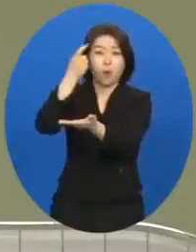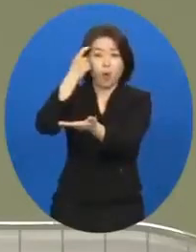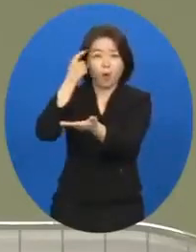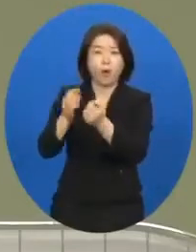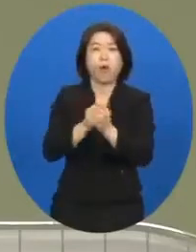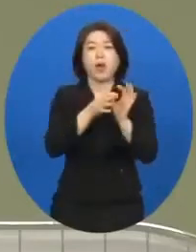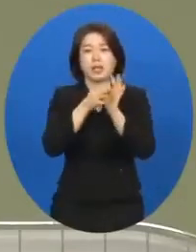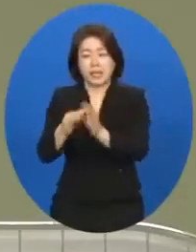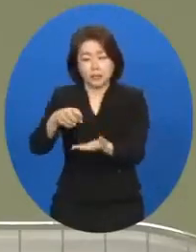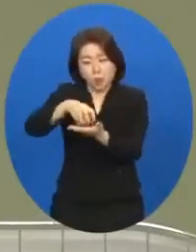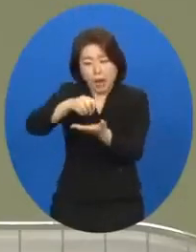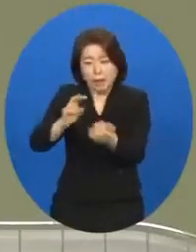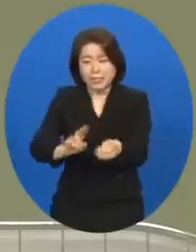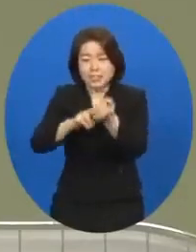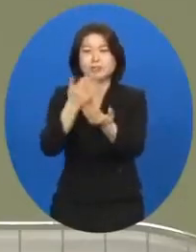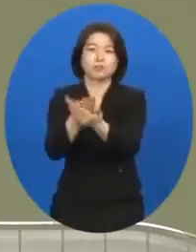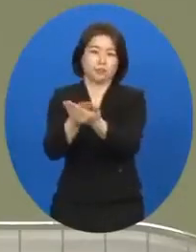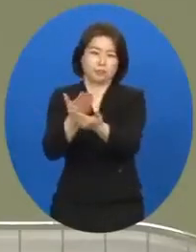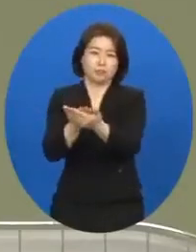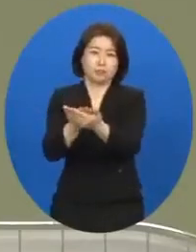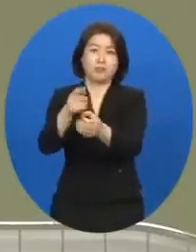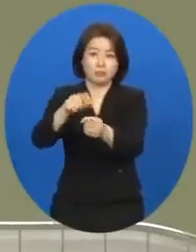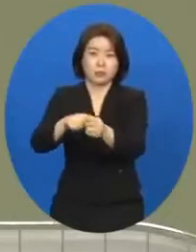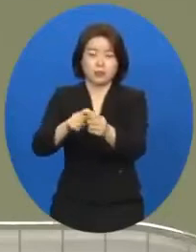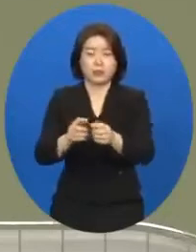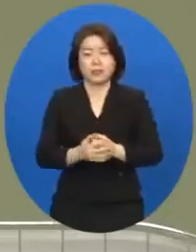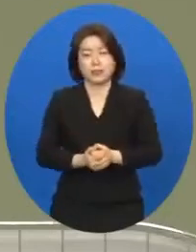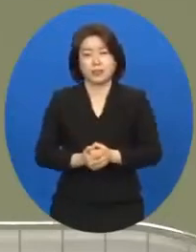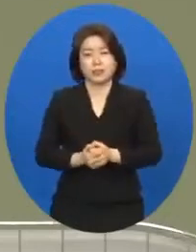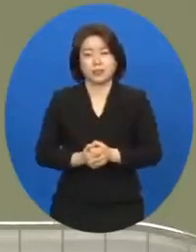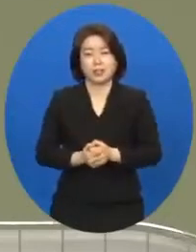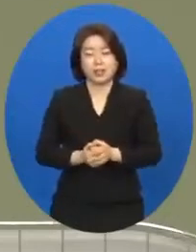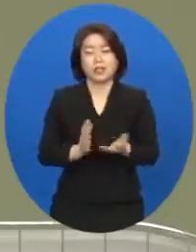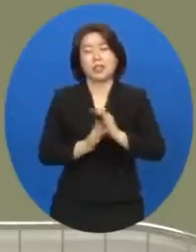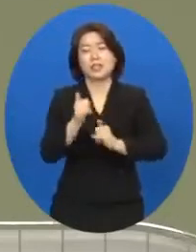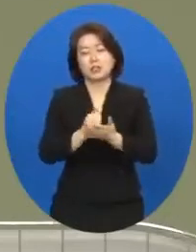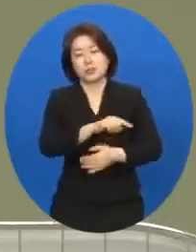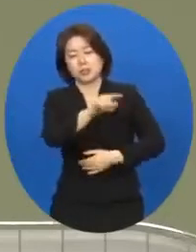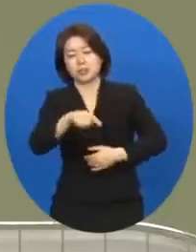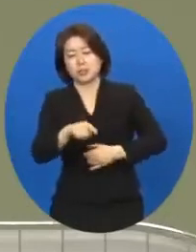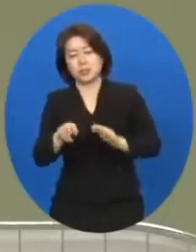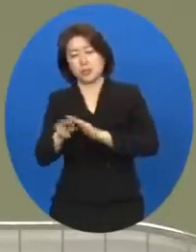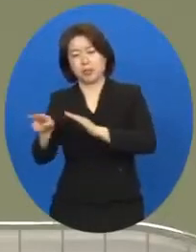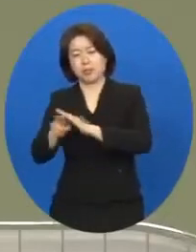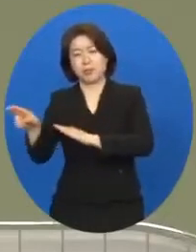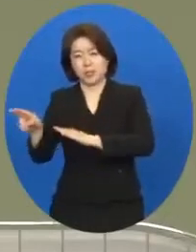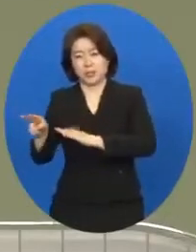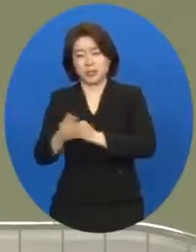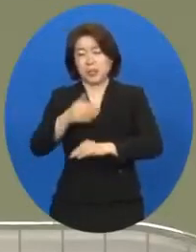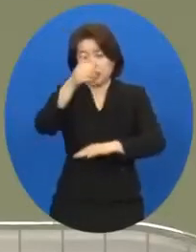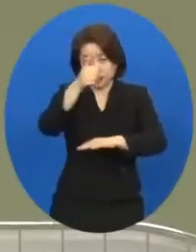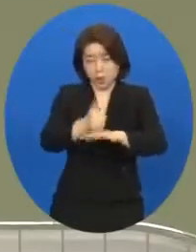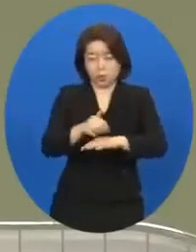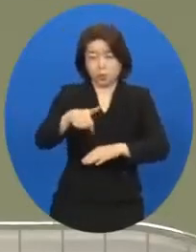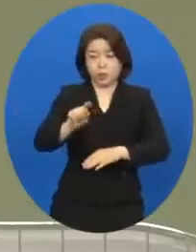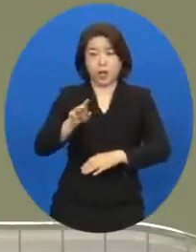계속 빵을 만들어 달라는 거죠. 예수님께서 그들을 피해 다니시다가 결국은 가버나움에서